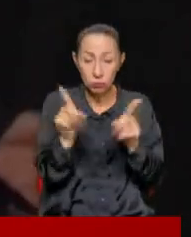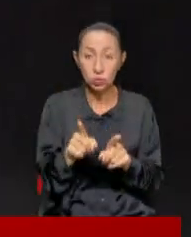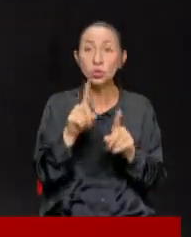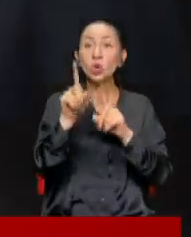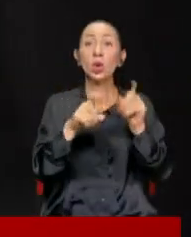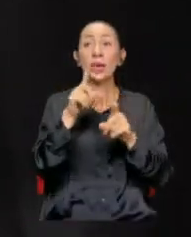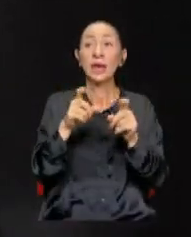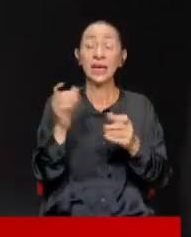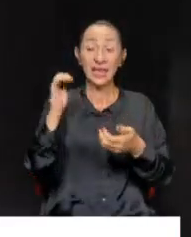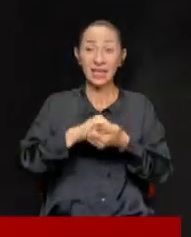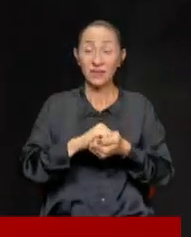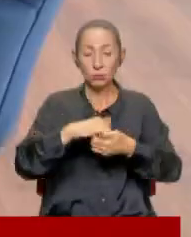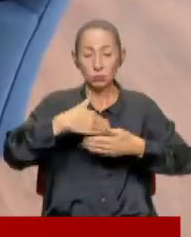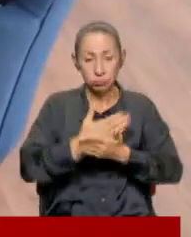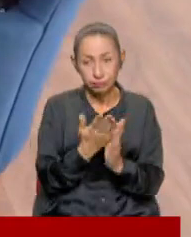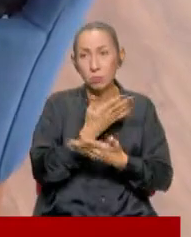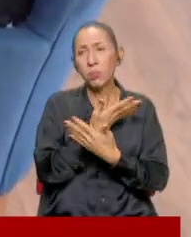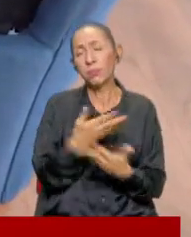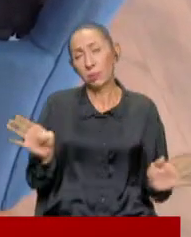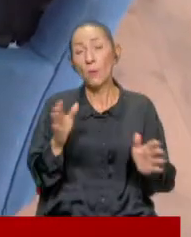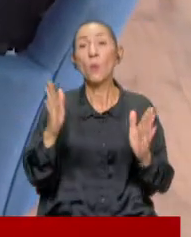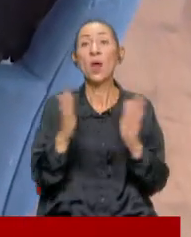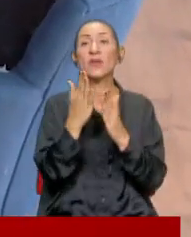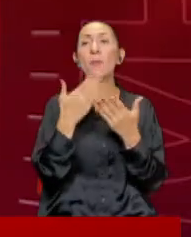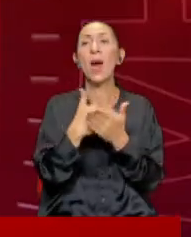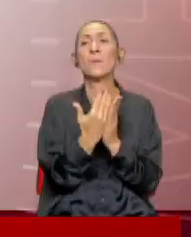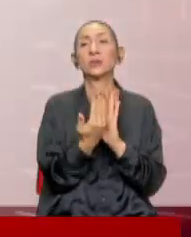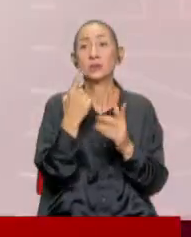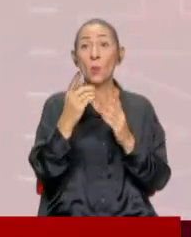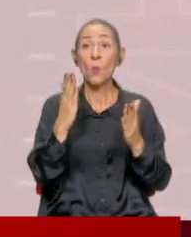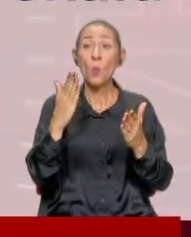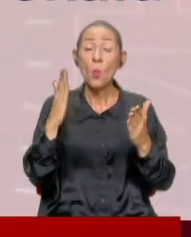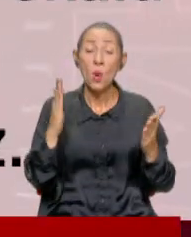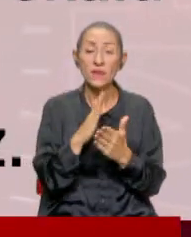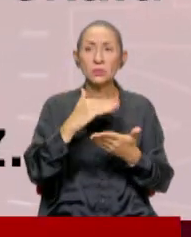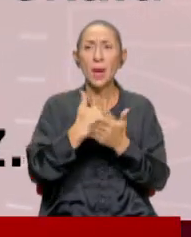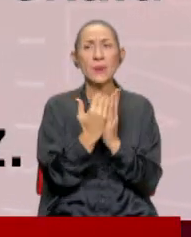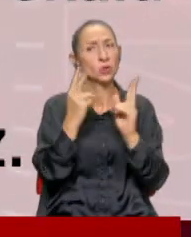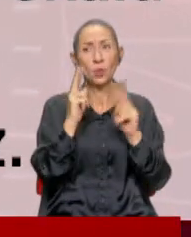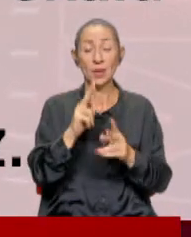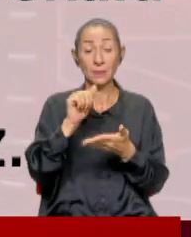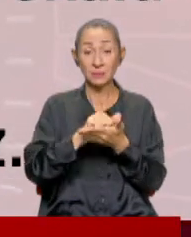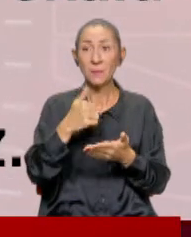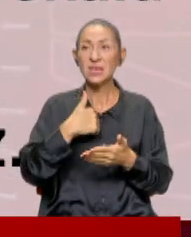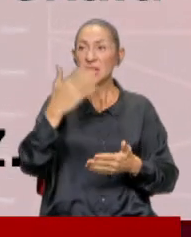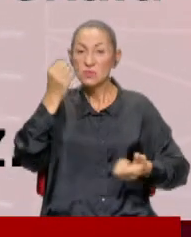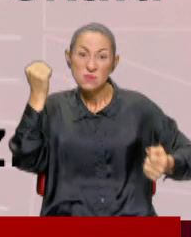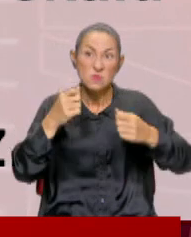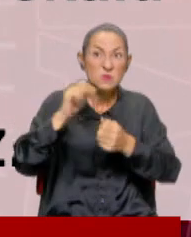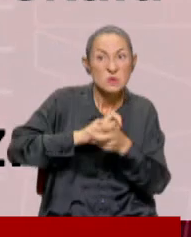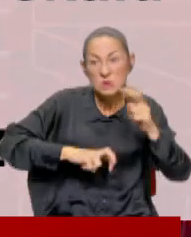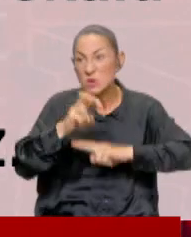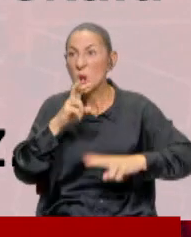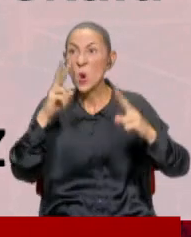gelinecek soruları. İttifak dağıldı, muhalefet paramparça söylemleri. Muhalefeti çok paramparça görmüyorum. Medya, biz kanlı